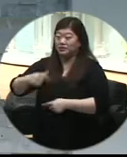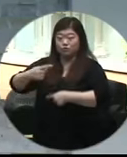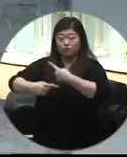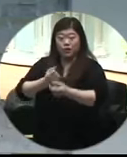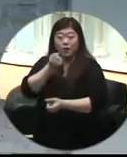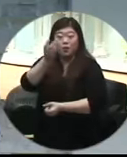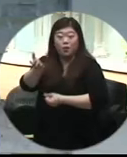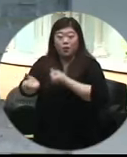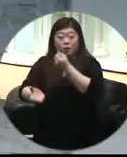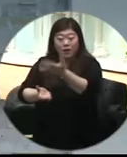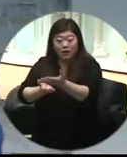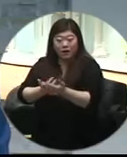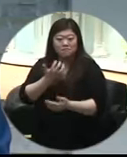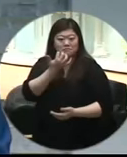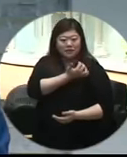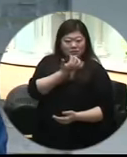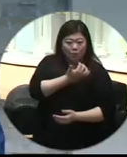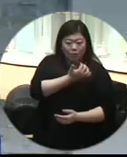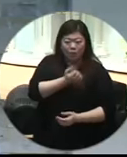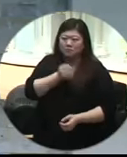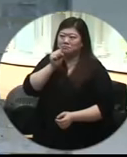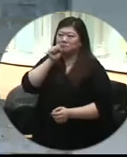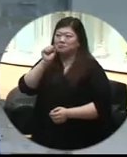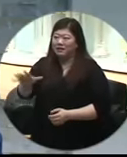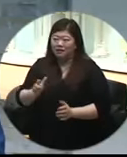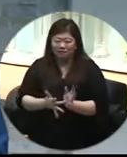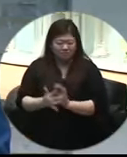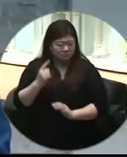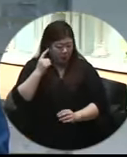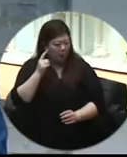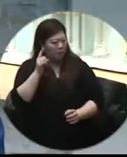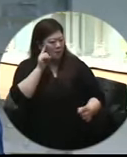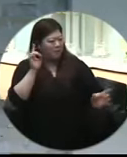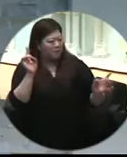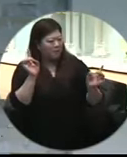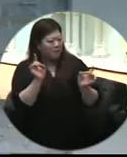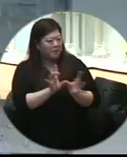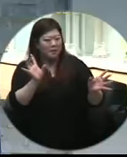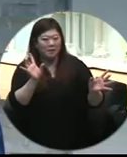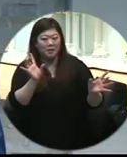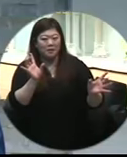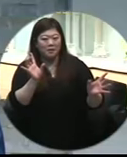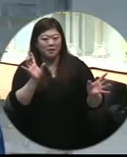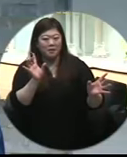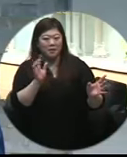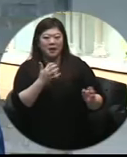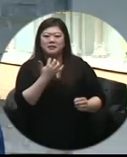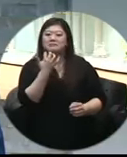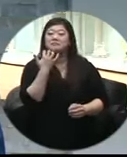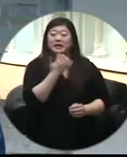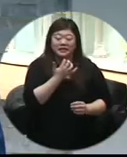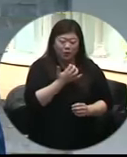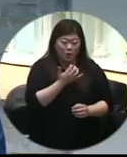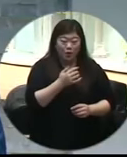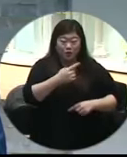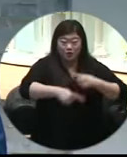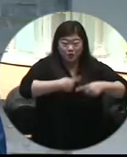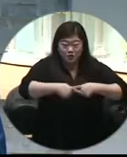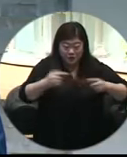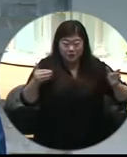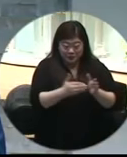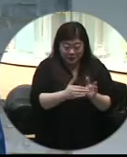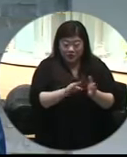예수님도 깜짝 놀랄 만큼 그렇게 확실한 신앙 고백을 한 베드로의 고백 이후 이제